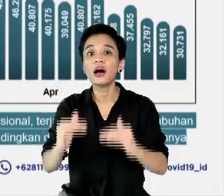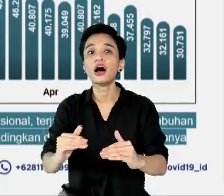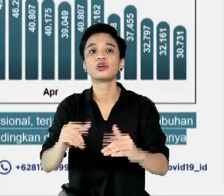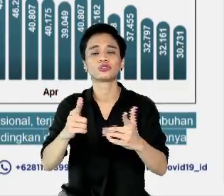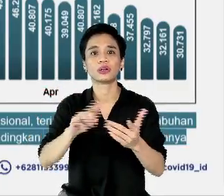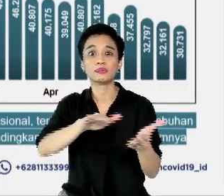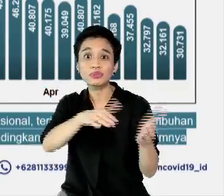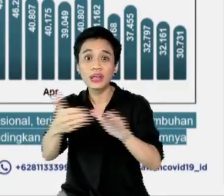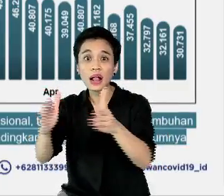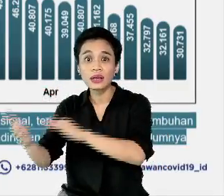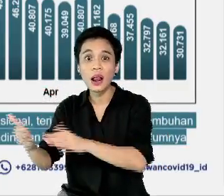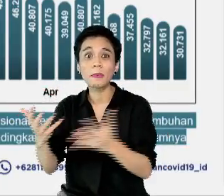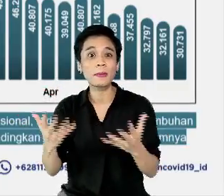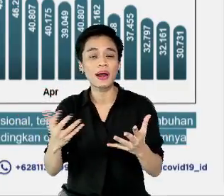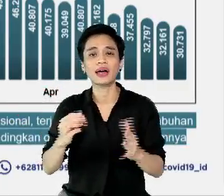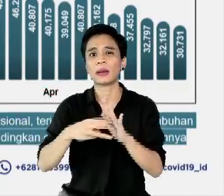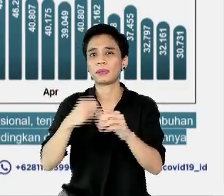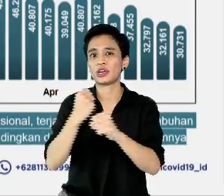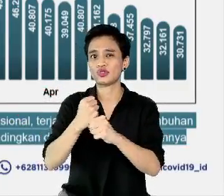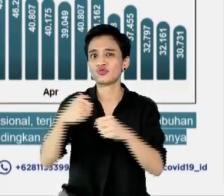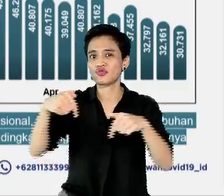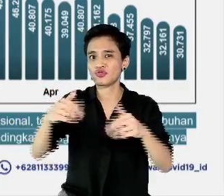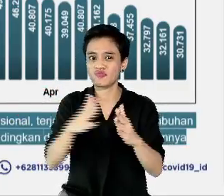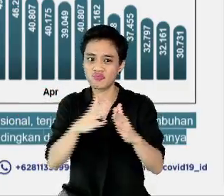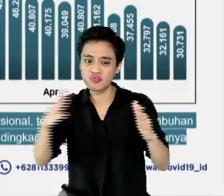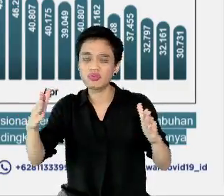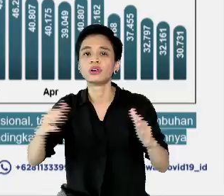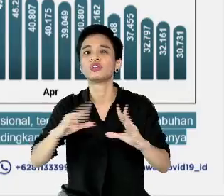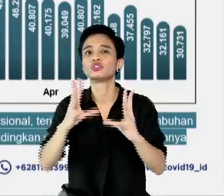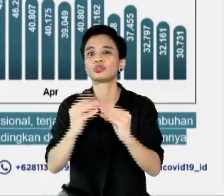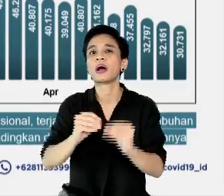kasus meninggal di minggu ini sebesar 4,9%.